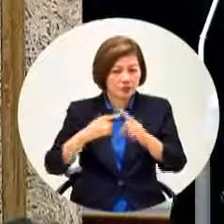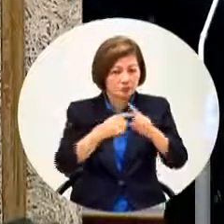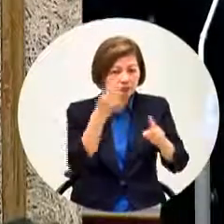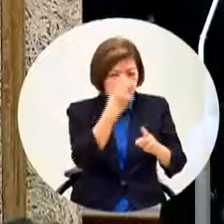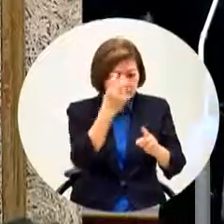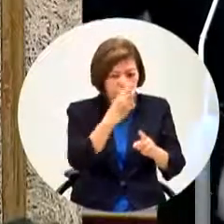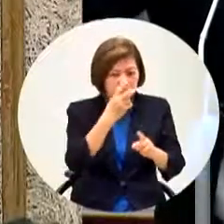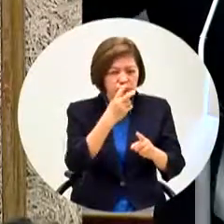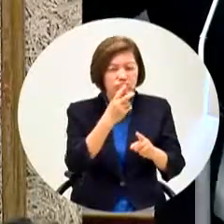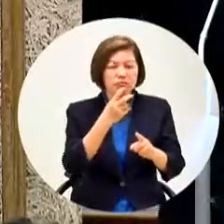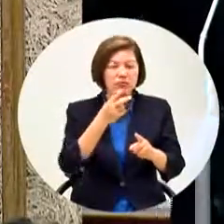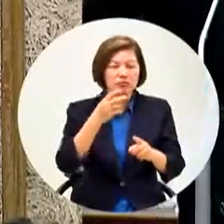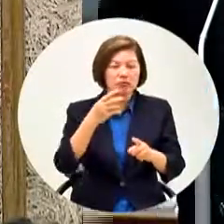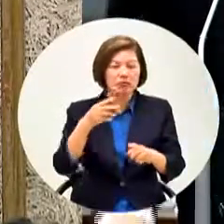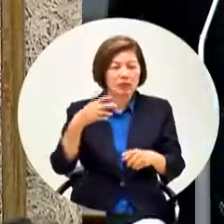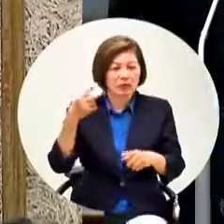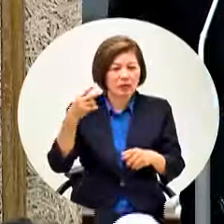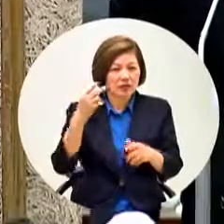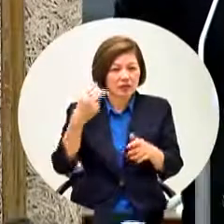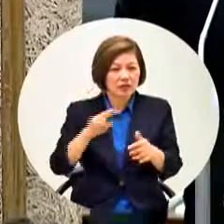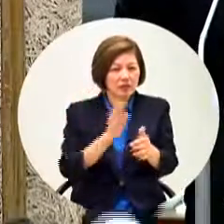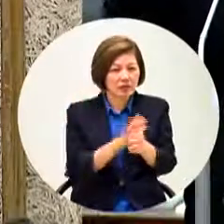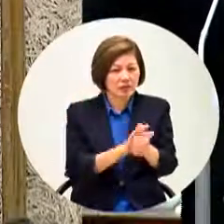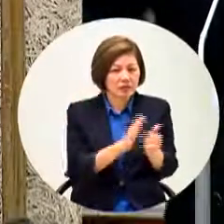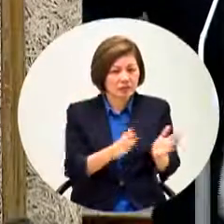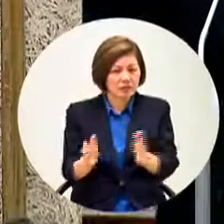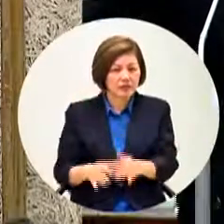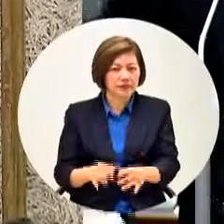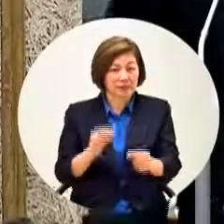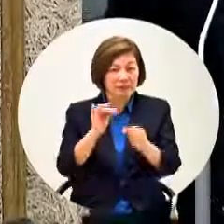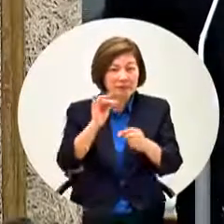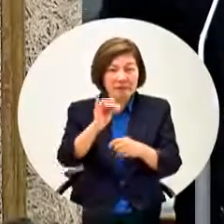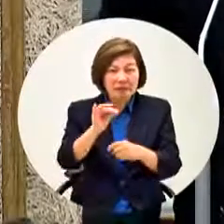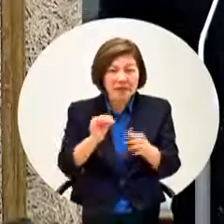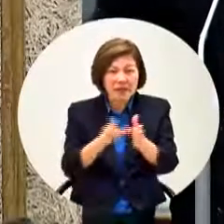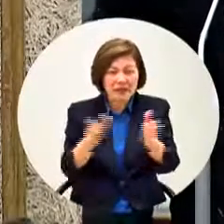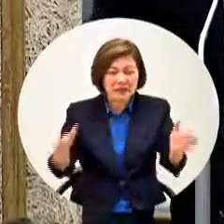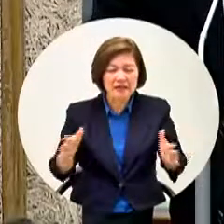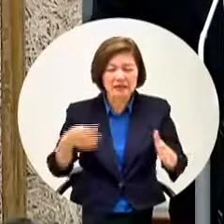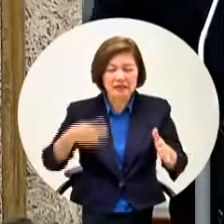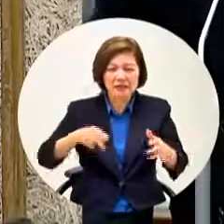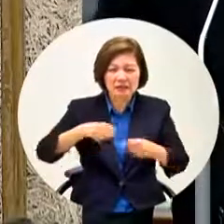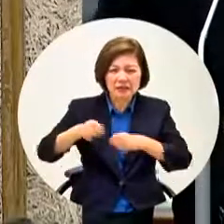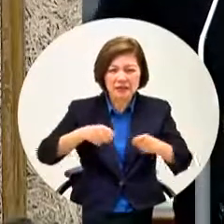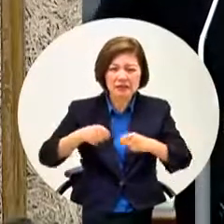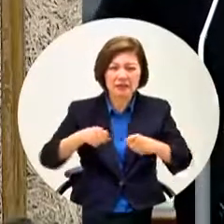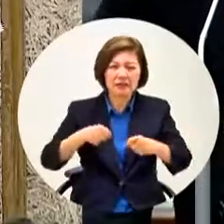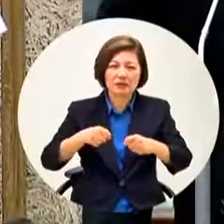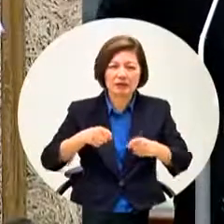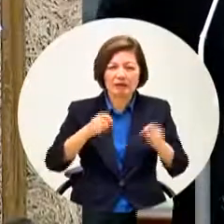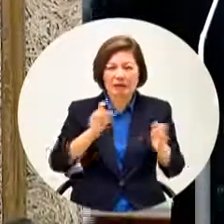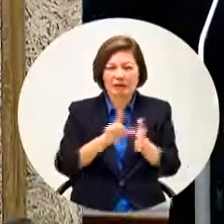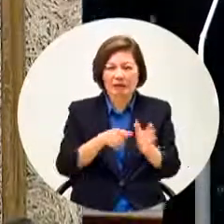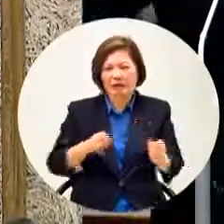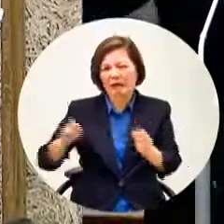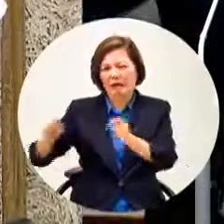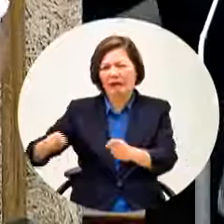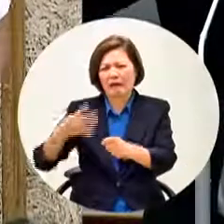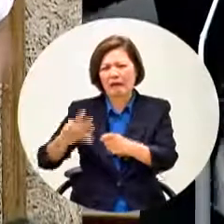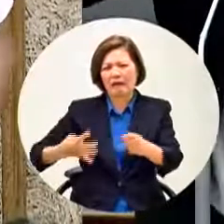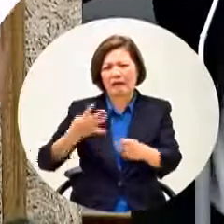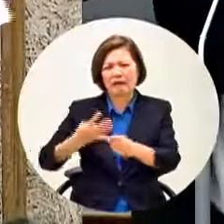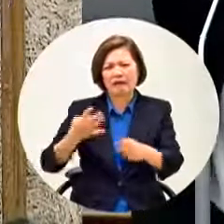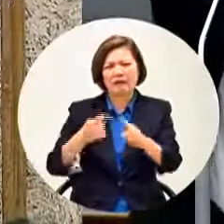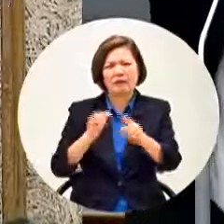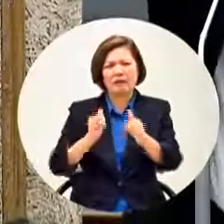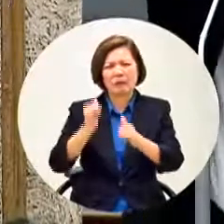到你即个一百支拢种会好，啊，遐民众着爱伫遐受苦四冬个。吼、哦，我是毋安即阵啊